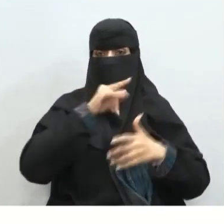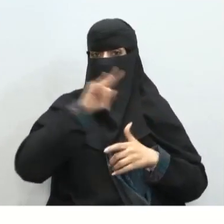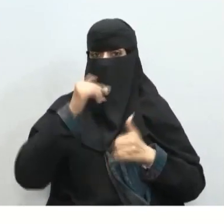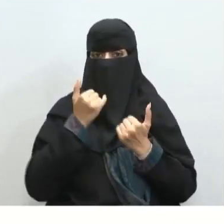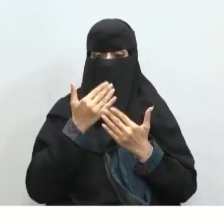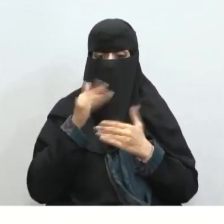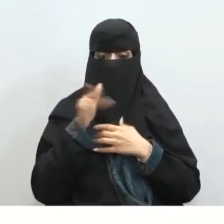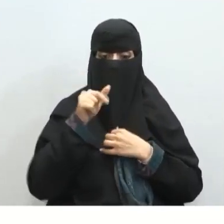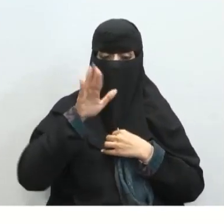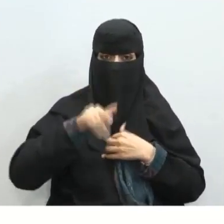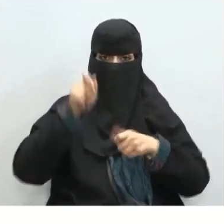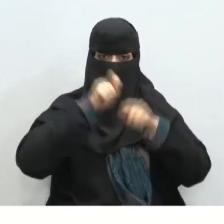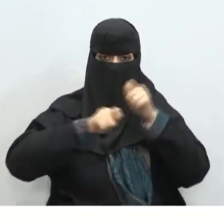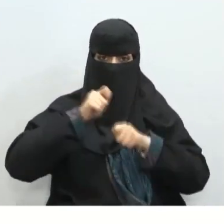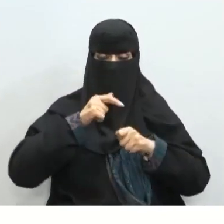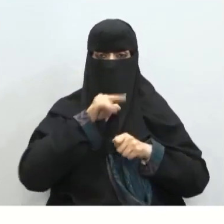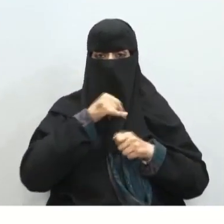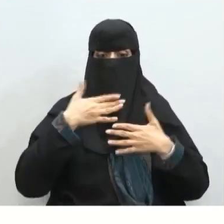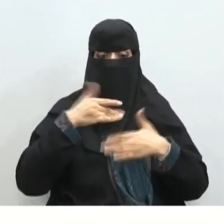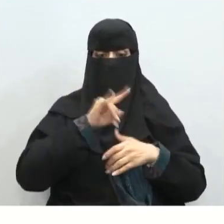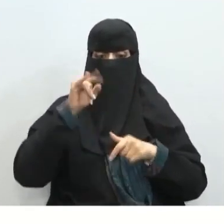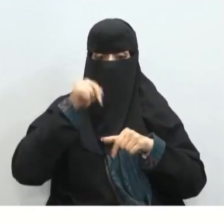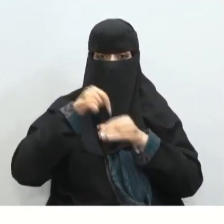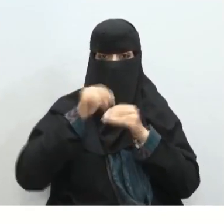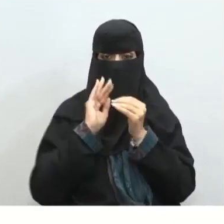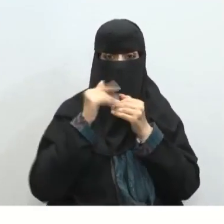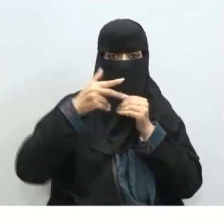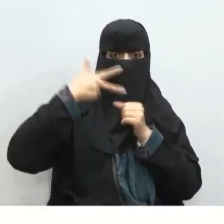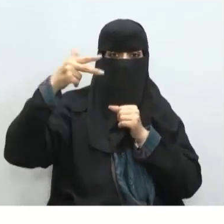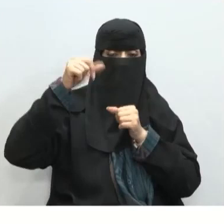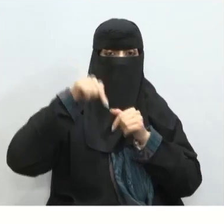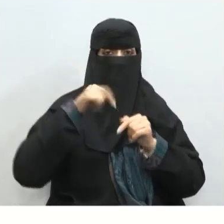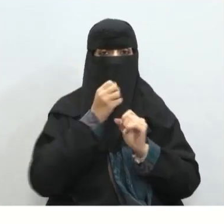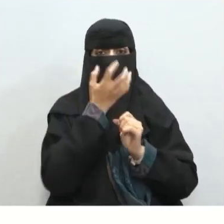اللاهوائي تحدث عمليه التنفس اللاهوائي في غياب